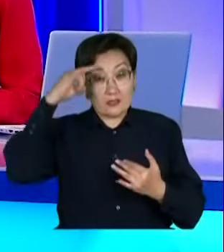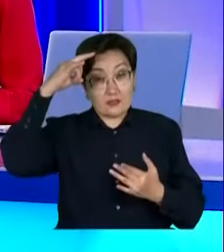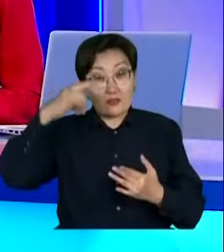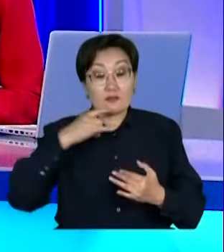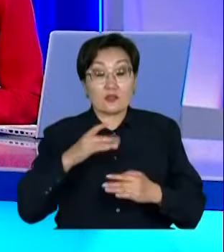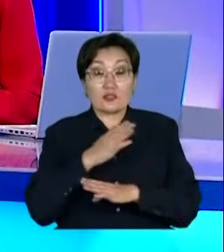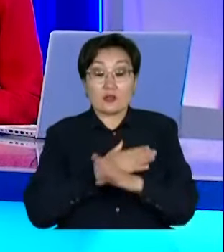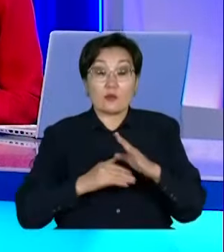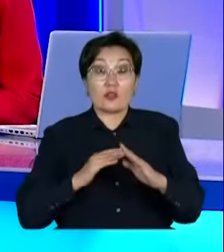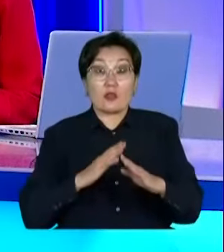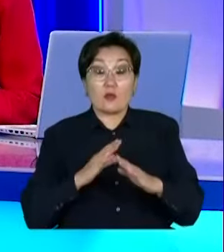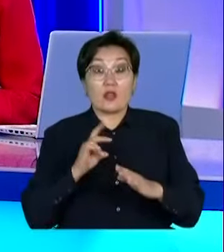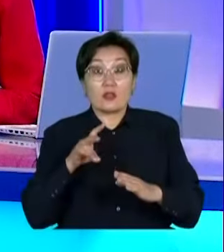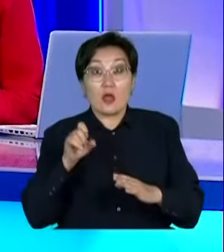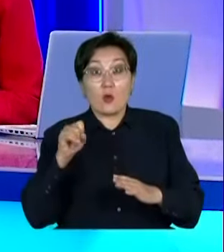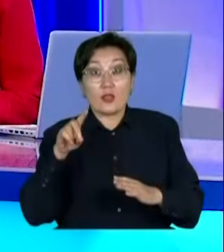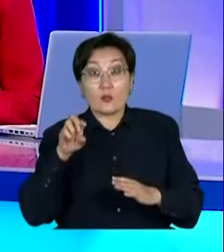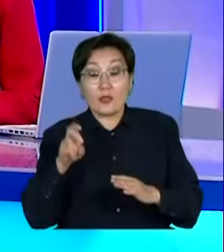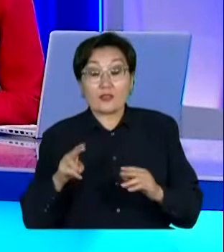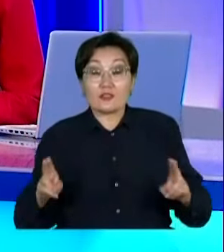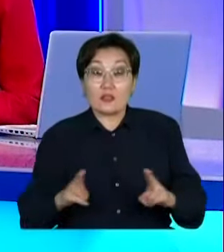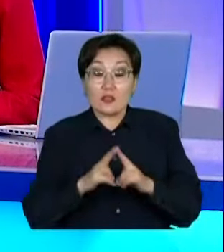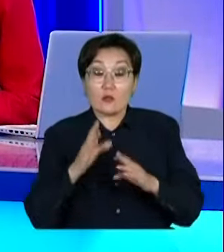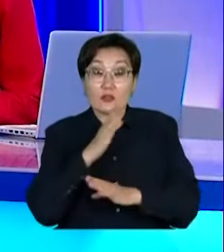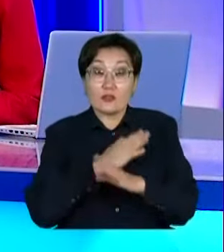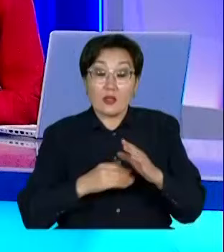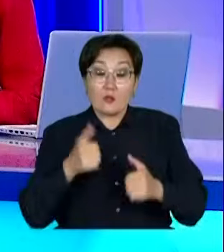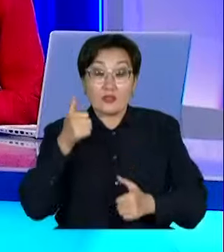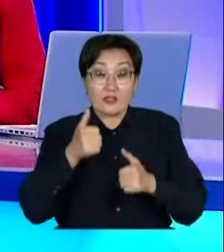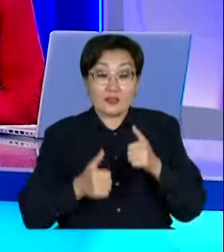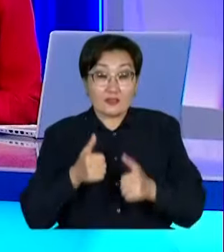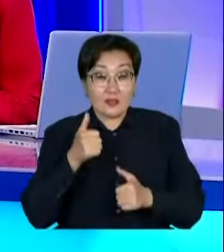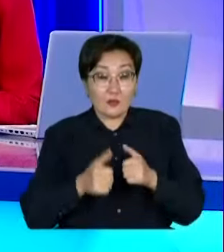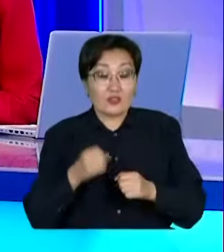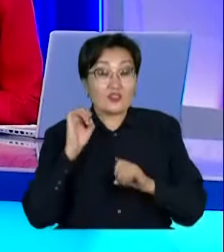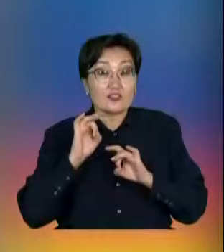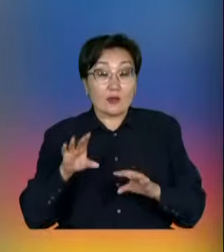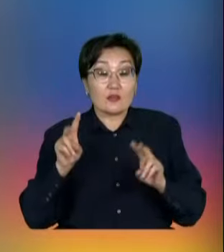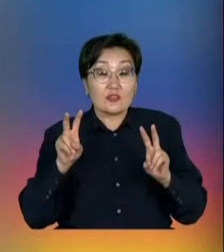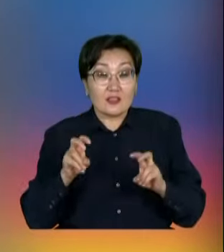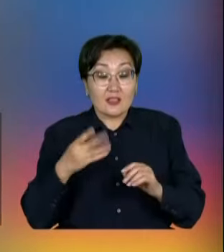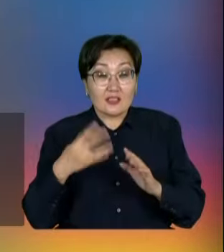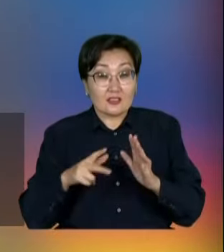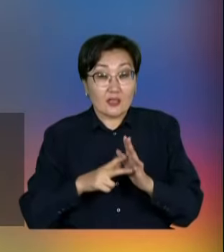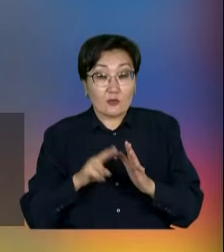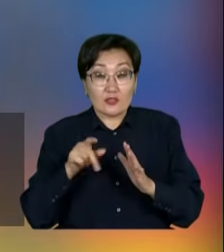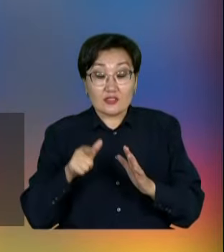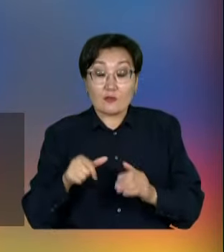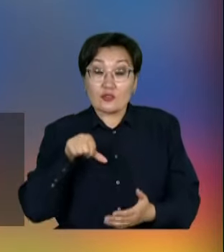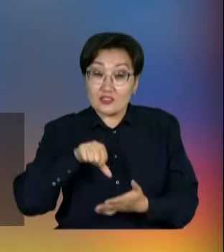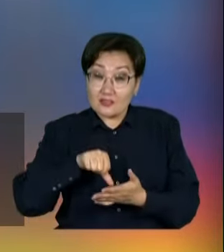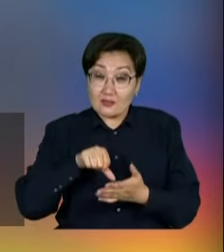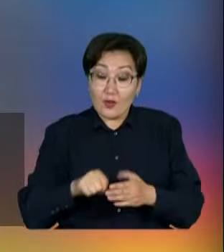Қазақстандық парадзюдошы Ақмарал Науатбек Париждегі паралимпиада ойындарының чемпионы атанды. Ол 48 келі салмақта сынға